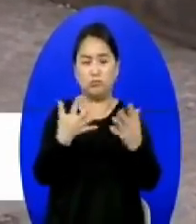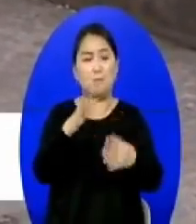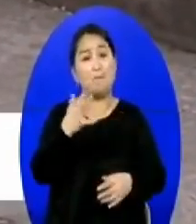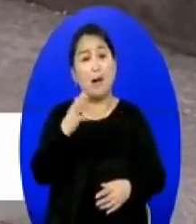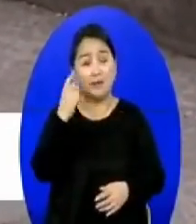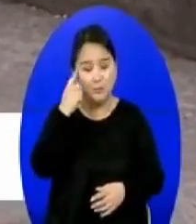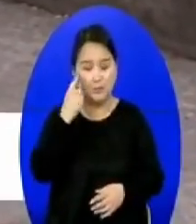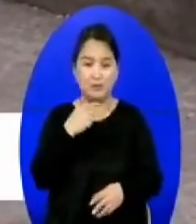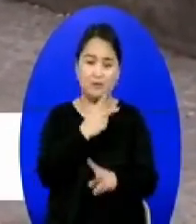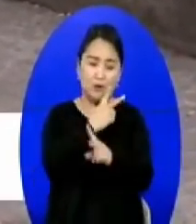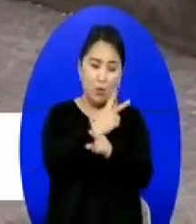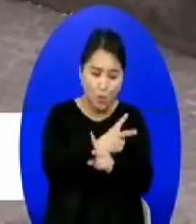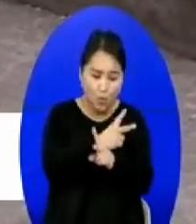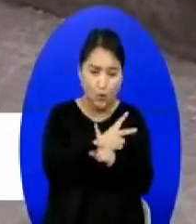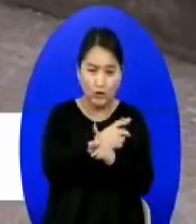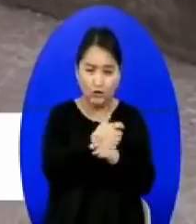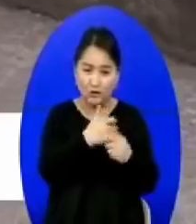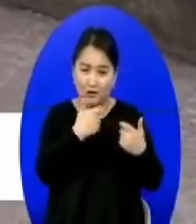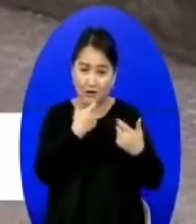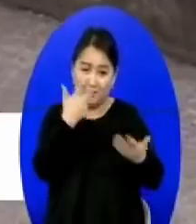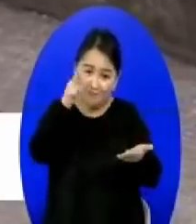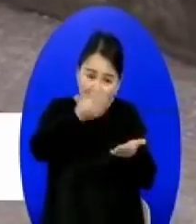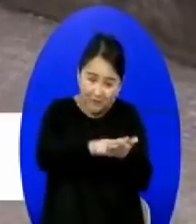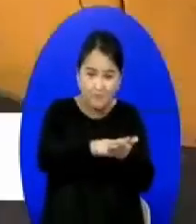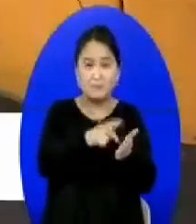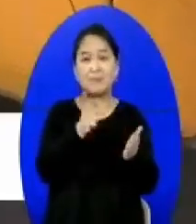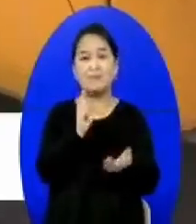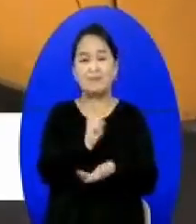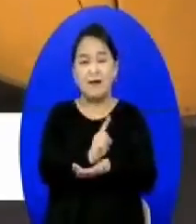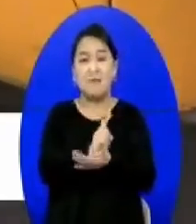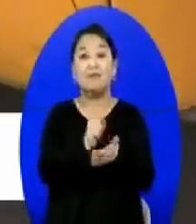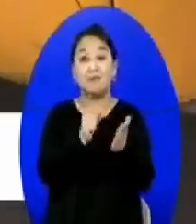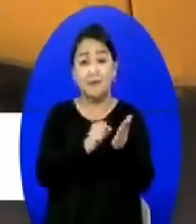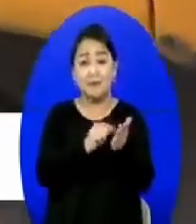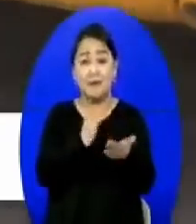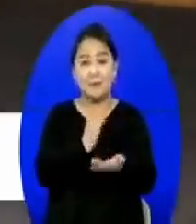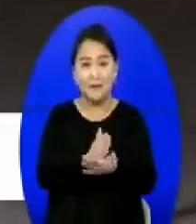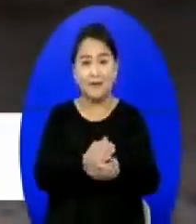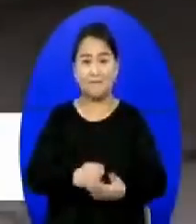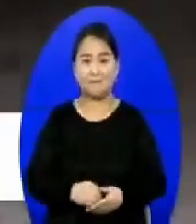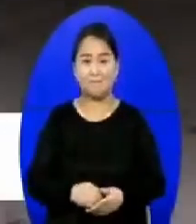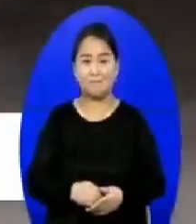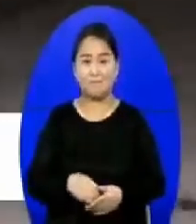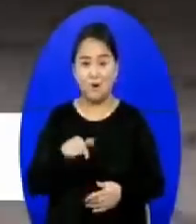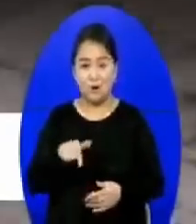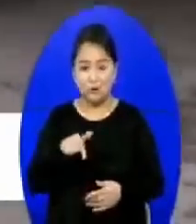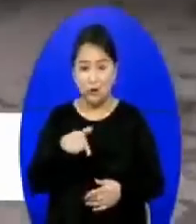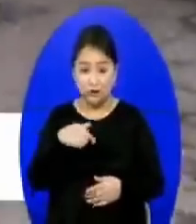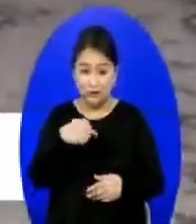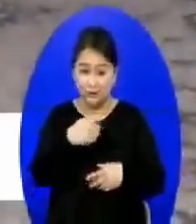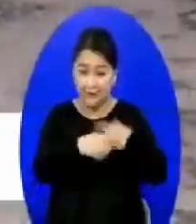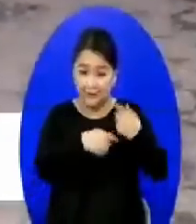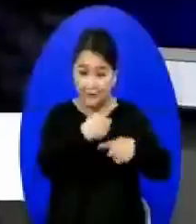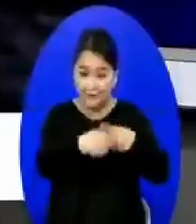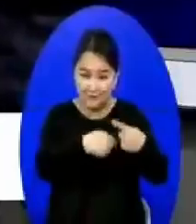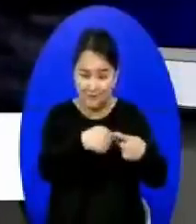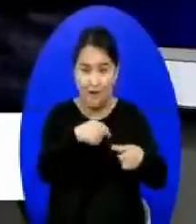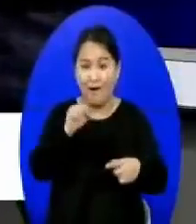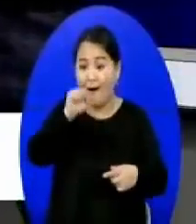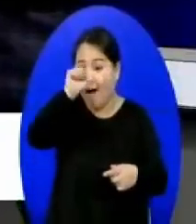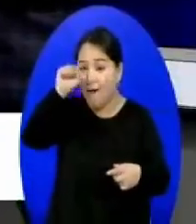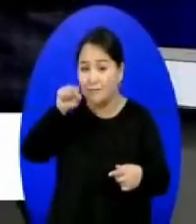хууль тогтоомжууд зайлшгүй хэрэгтэй юм а гэдрээс албаных юм бол хэлж өгсөн. Тэгэхээр хамгийн гол нь яг одоо хэрэгжиж байгаа энэ асуудлууд